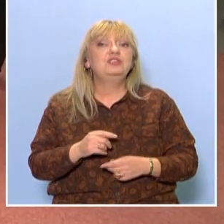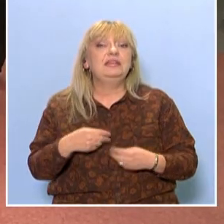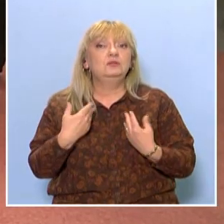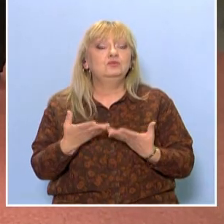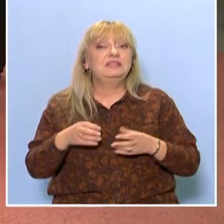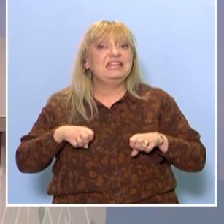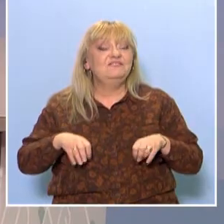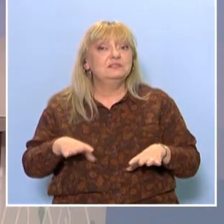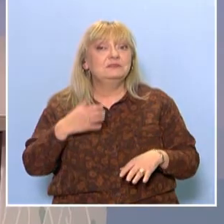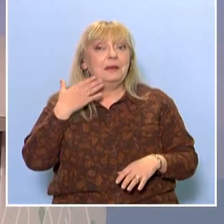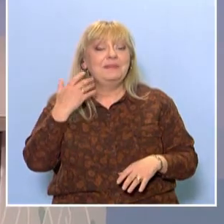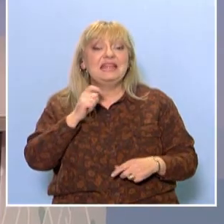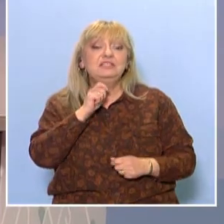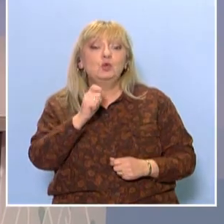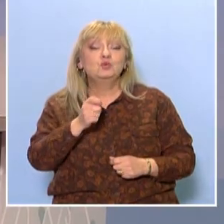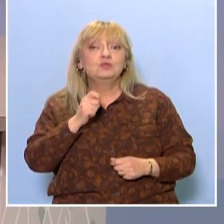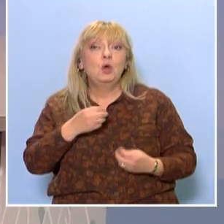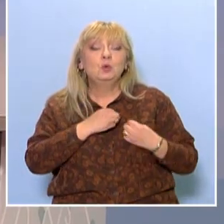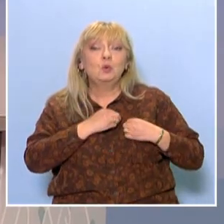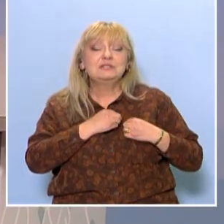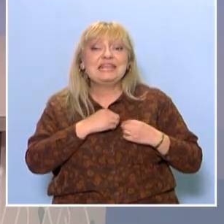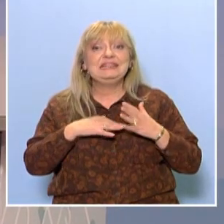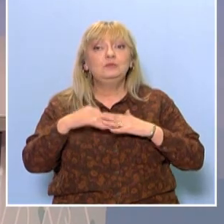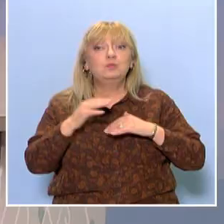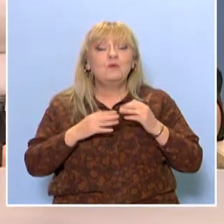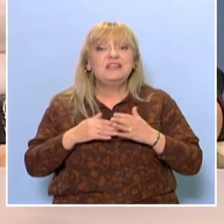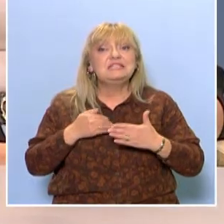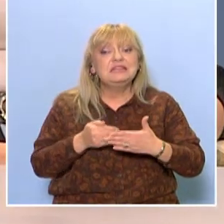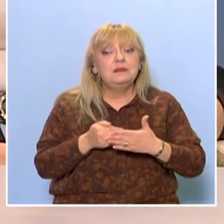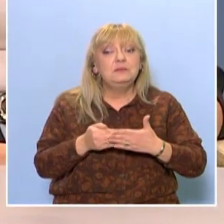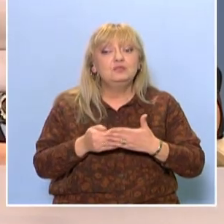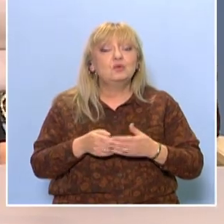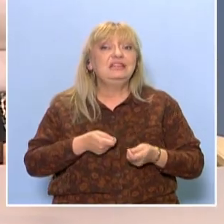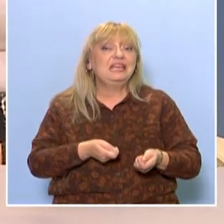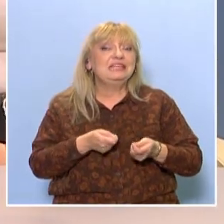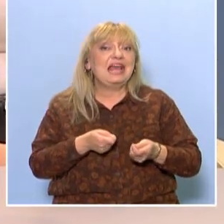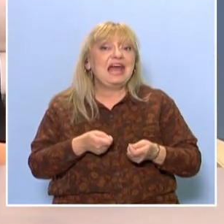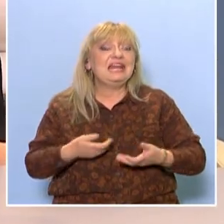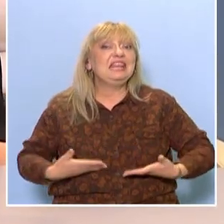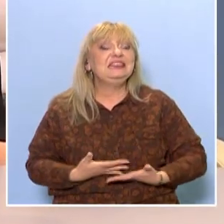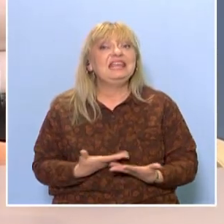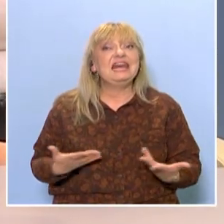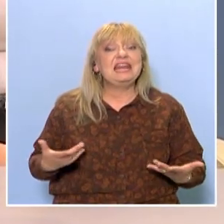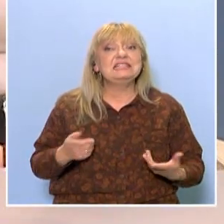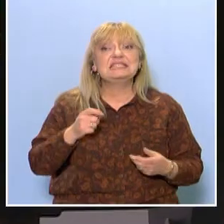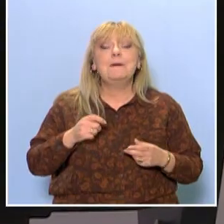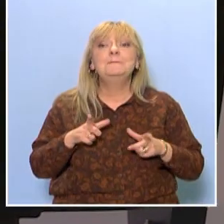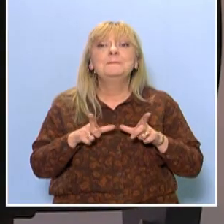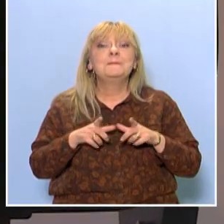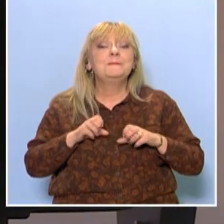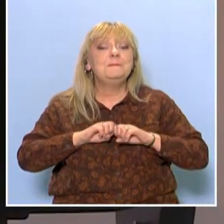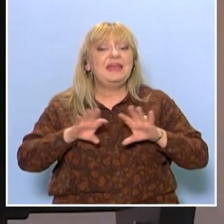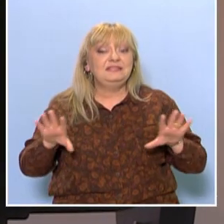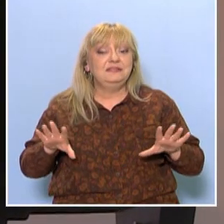младите журналисти да усетят професията отблизо и насърчи интереса им към медиите. Те активно задаваха въпроси за естеството на